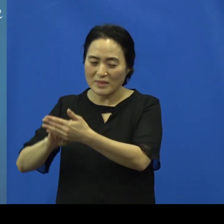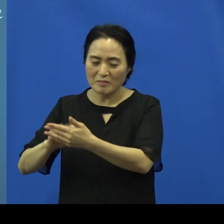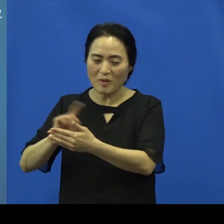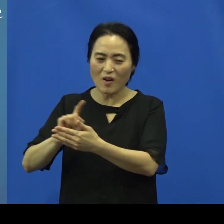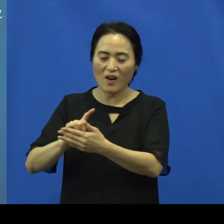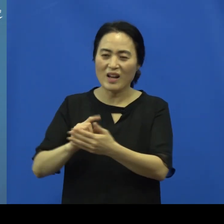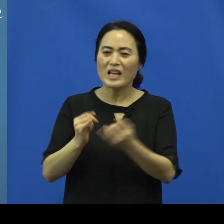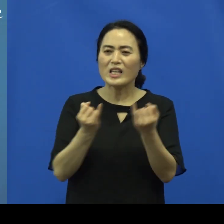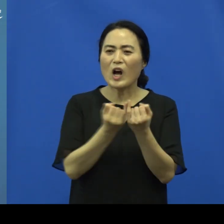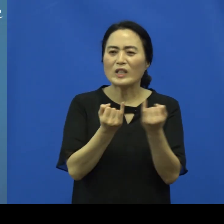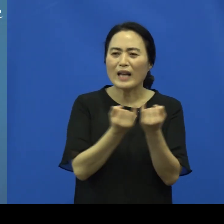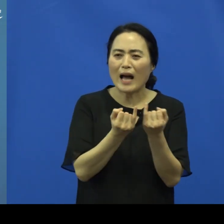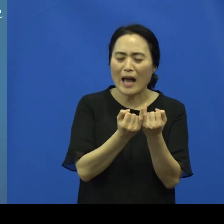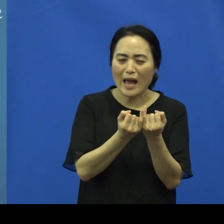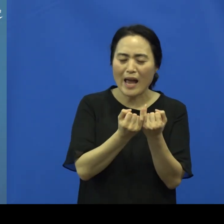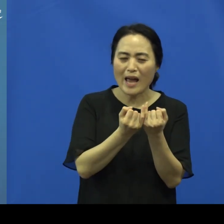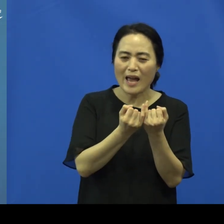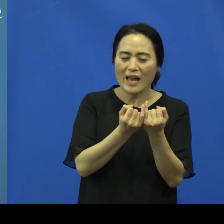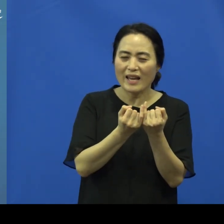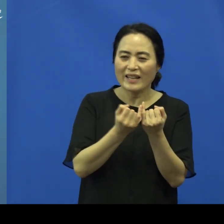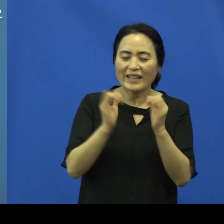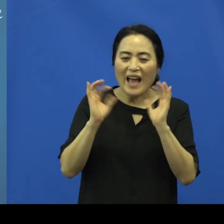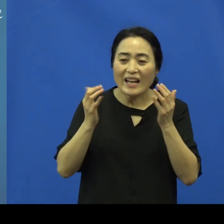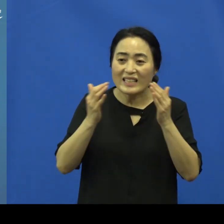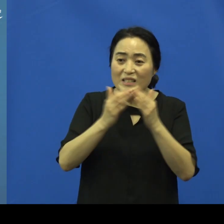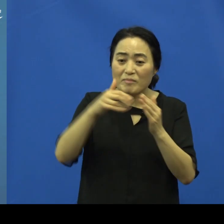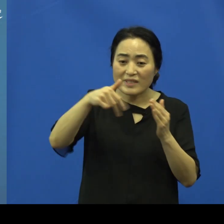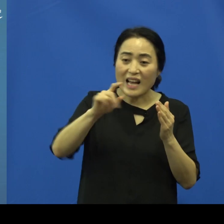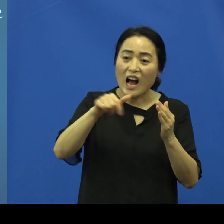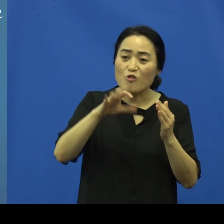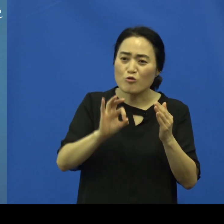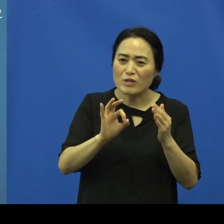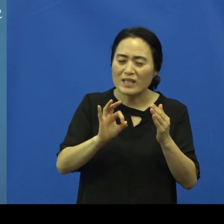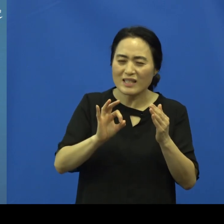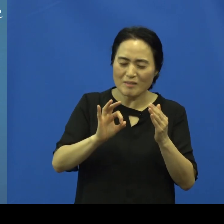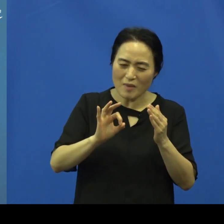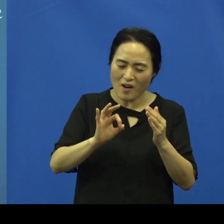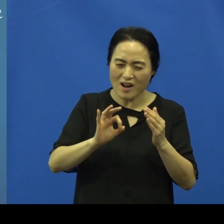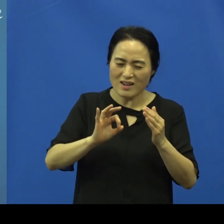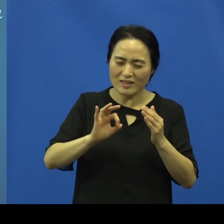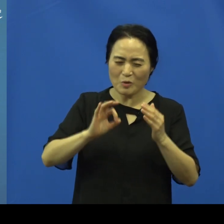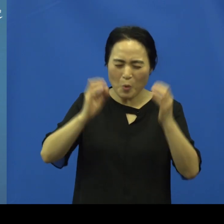자궁이 흔들리는 듯한 고통을 느낀다는 것.